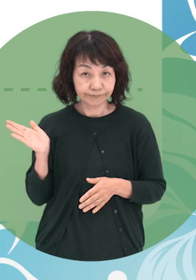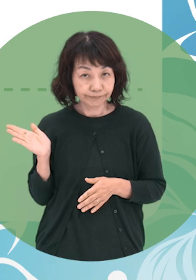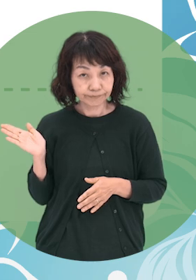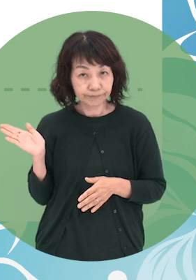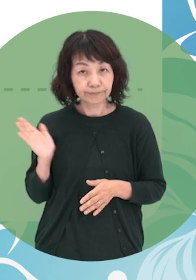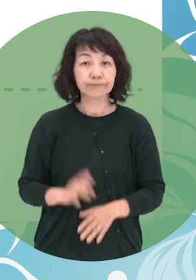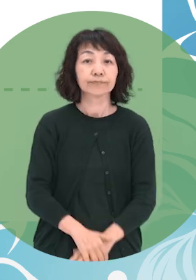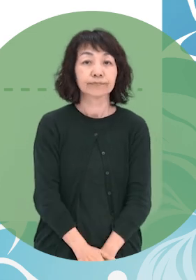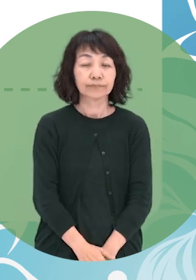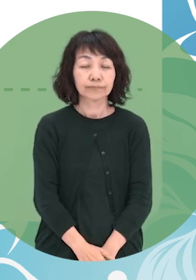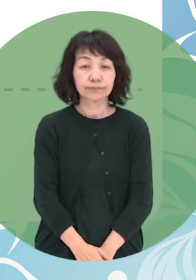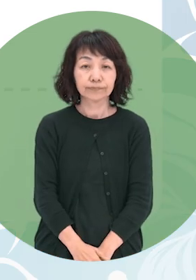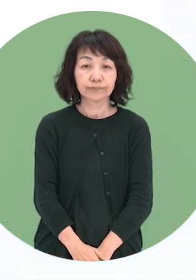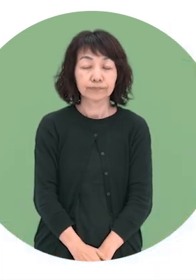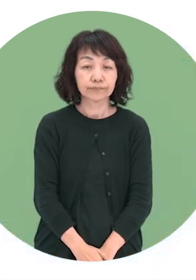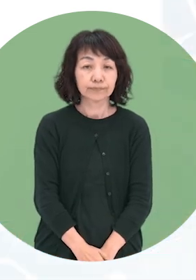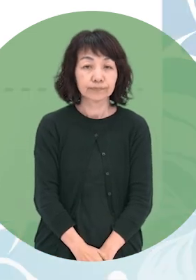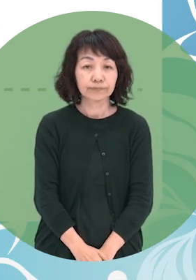索ください。